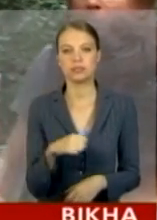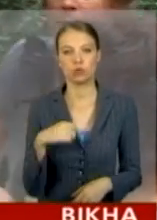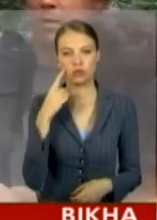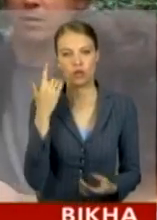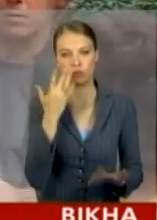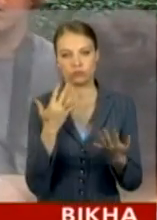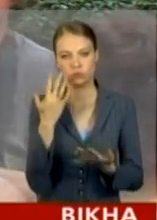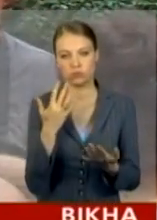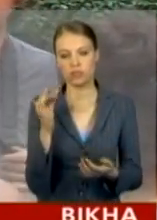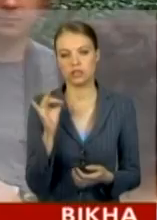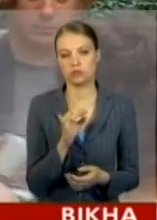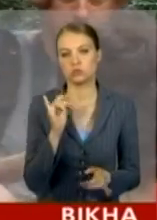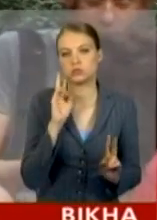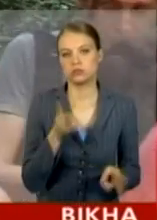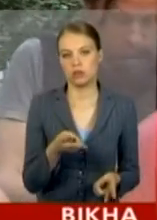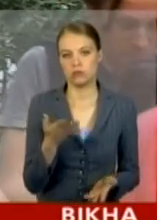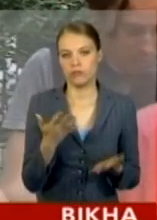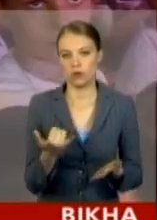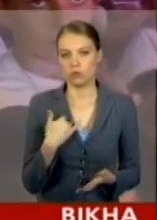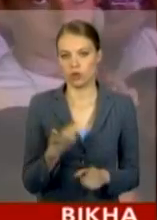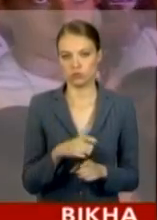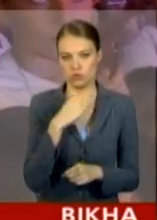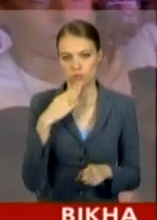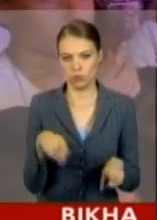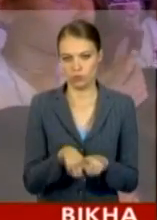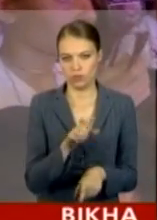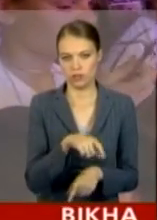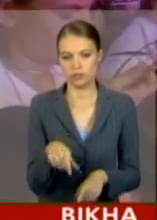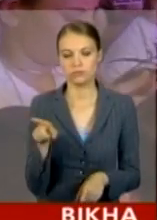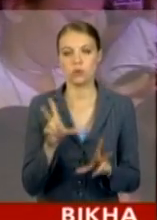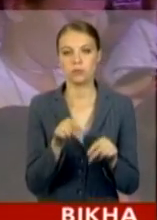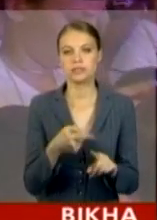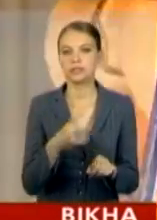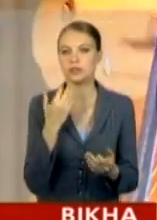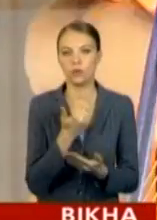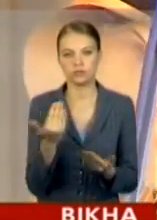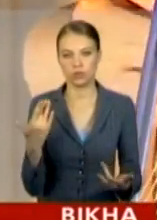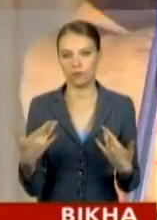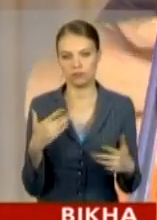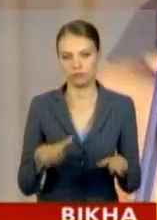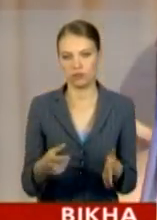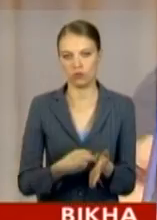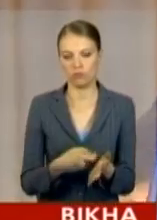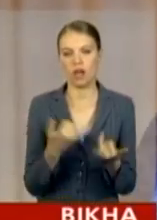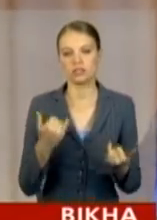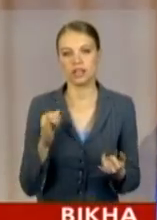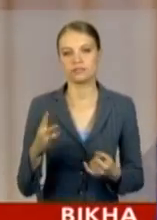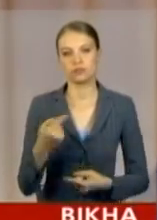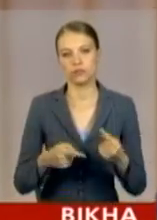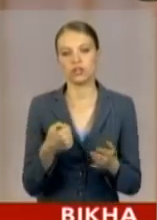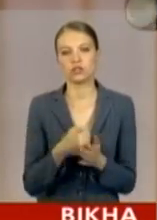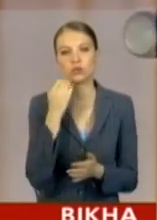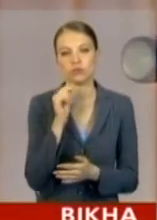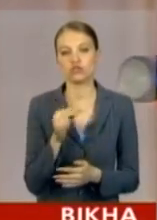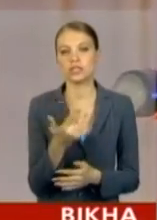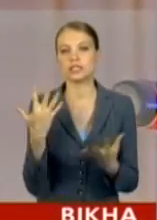думати, ну не знаю, тоді у нас дуже багато дисидентів. Макаревич обіцяє, це не останній його виступ на Донбасі, а зараз він повертається до Москви, де за